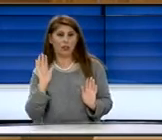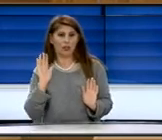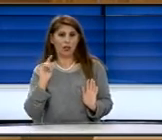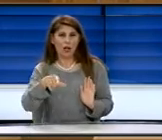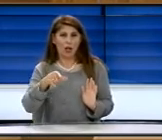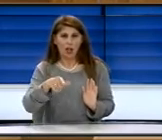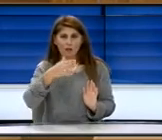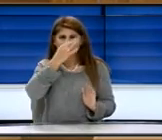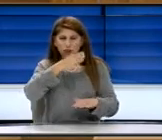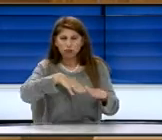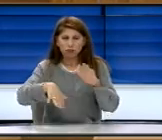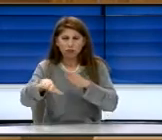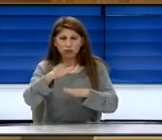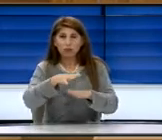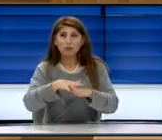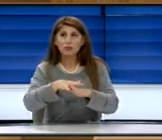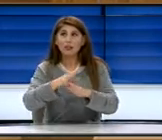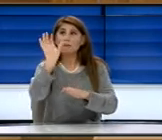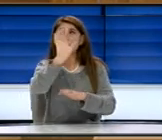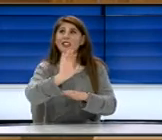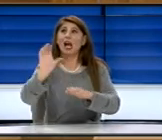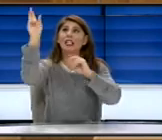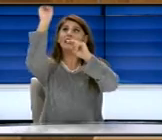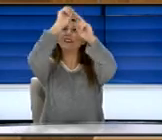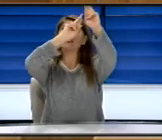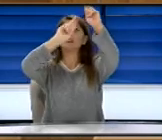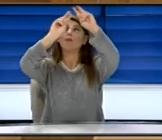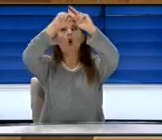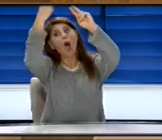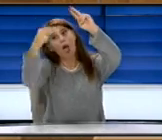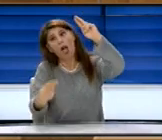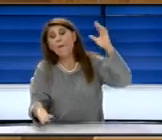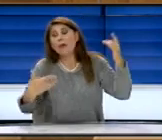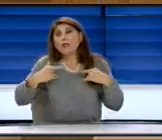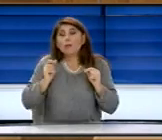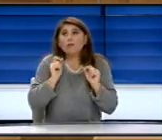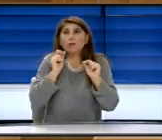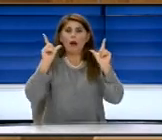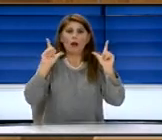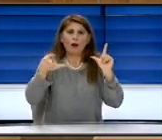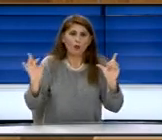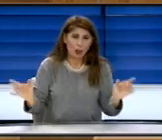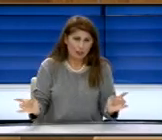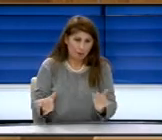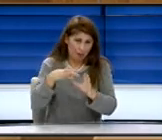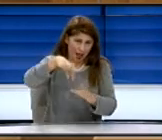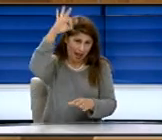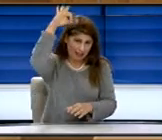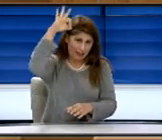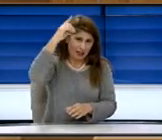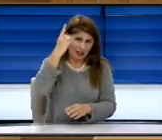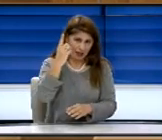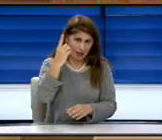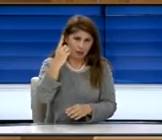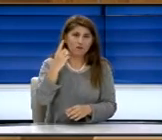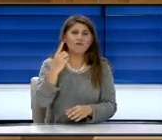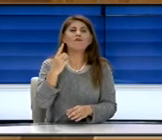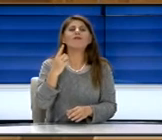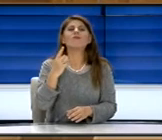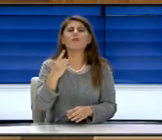όλοι ψάχνετε ένα σύννεφο για να πέσετε, δεν ήταν κάποια μεμονωμένη και σπάνια εξαίρεση. Από